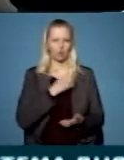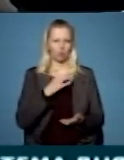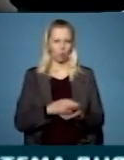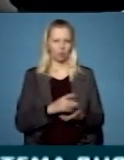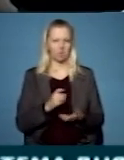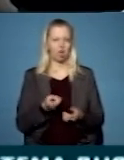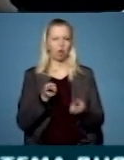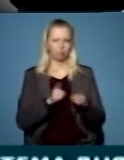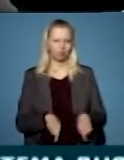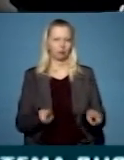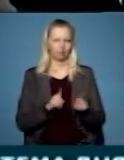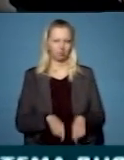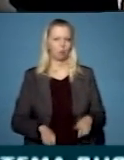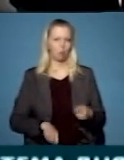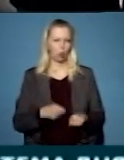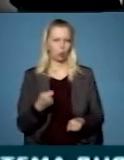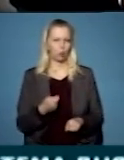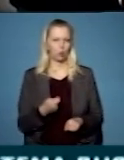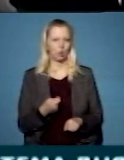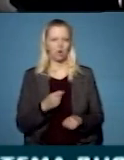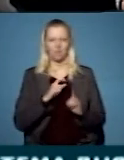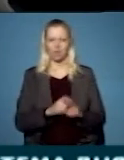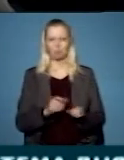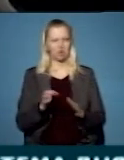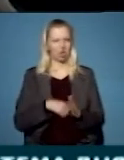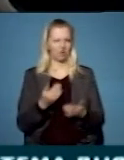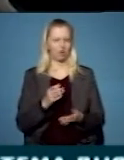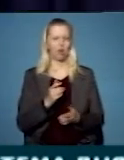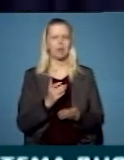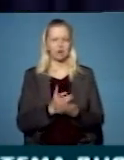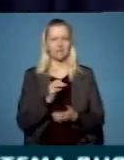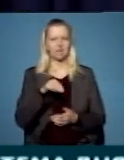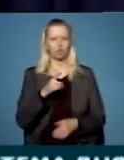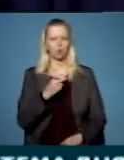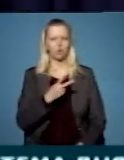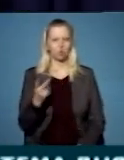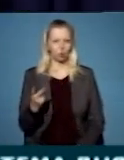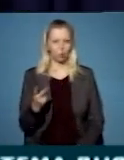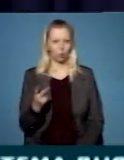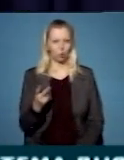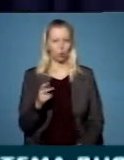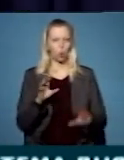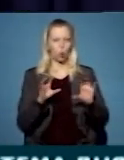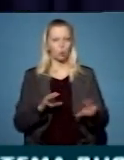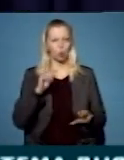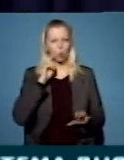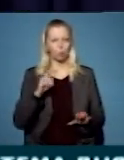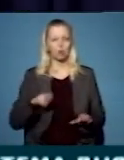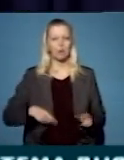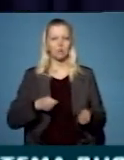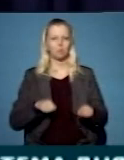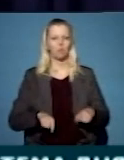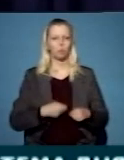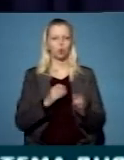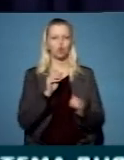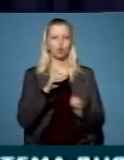відповідальності за одне й те саме порушення? Відповідаю одразу на ваше запитання. Дійсно, є стаття 122 Кодексу України про адміністративні правопорушення.